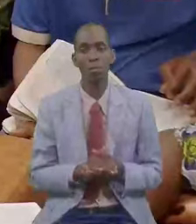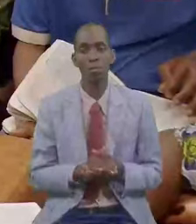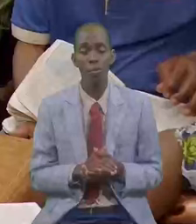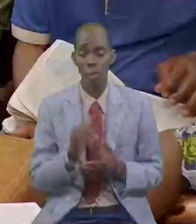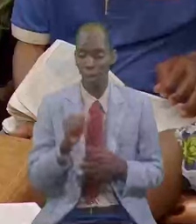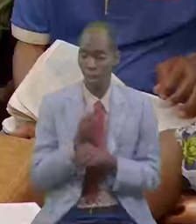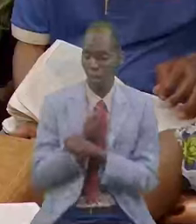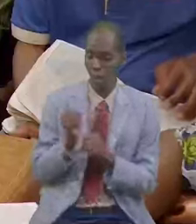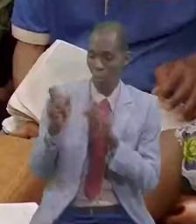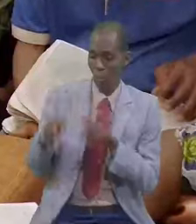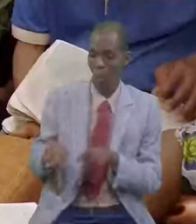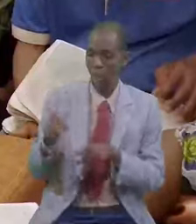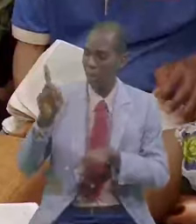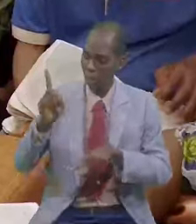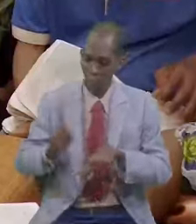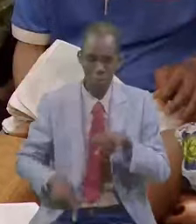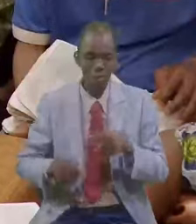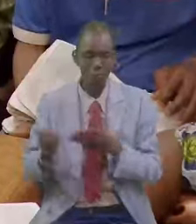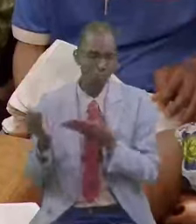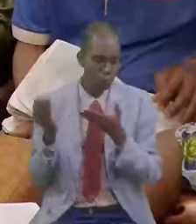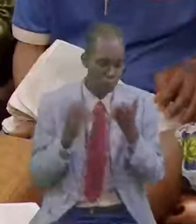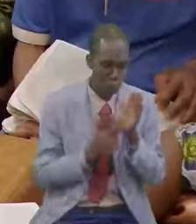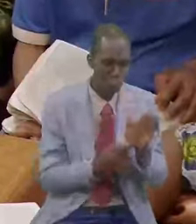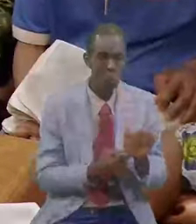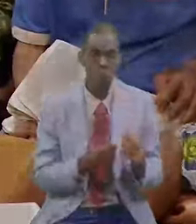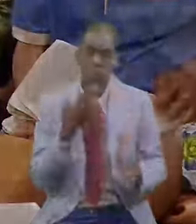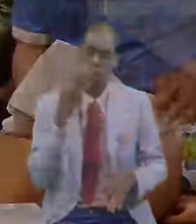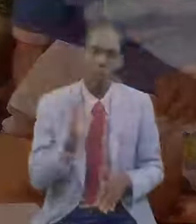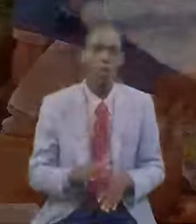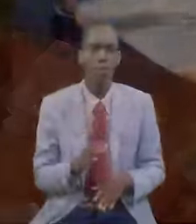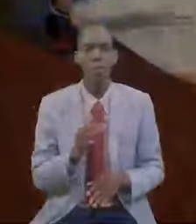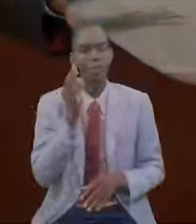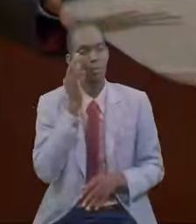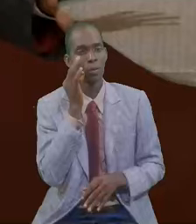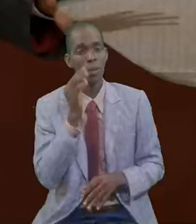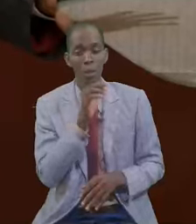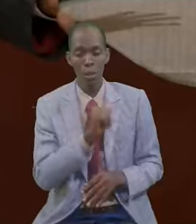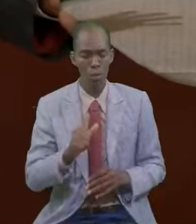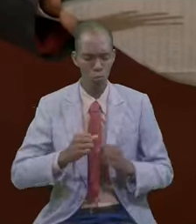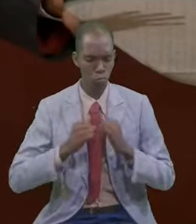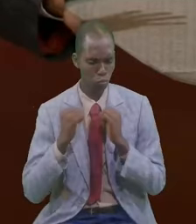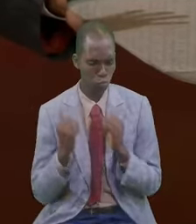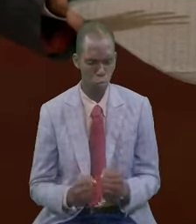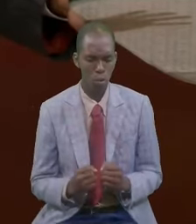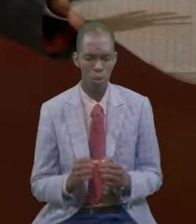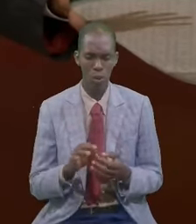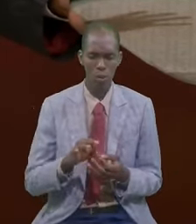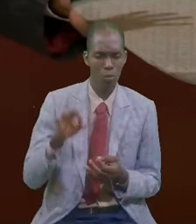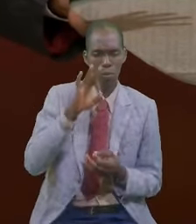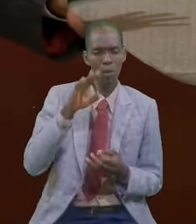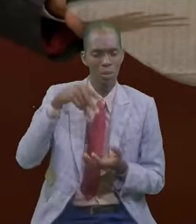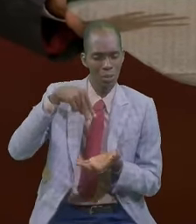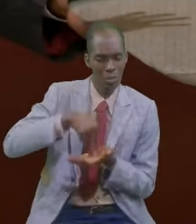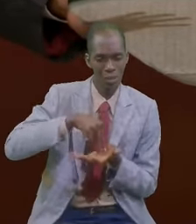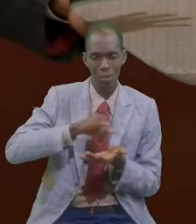Une âme sauvée ne peut porter de mauvais fruits. Un esprit ferme, ferme